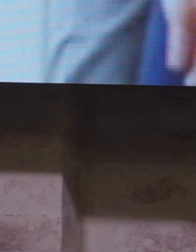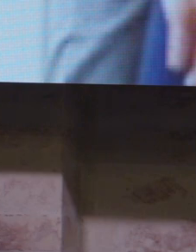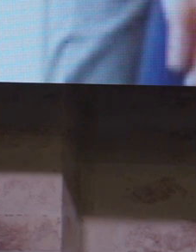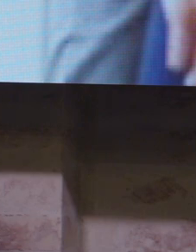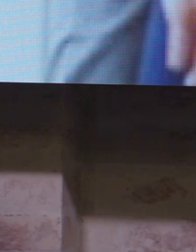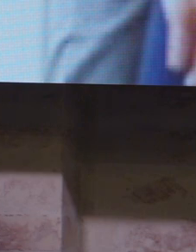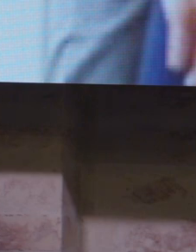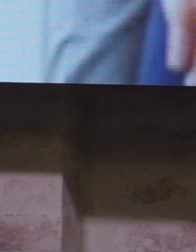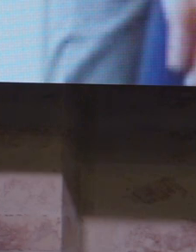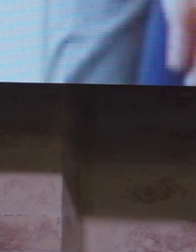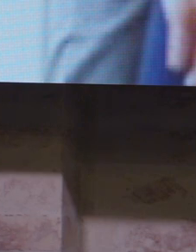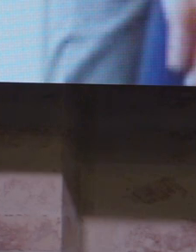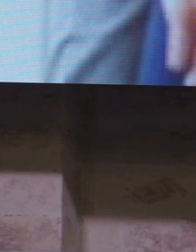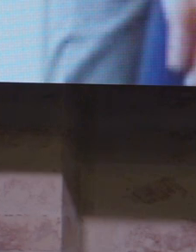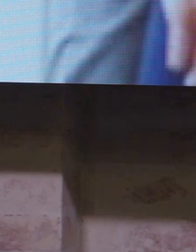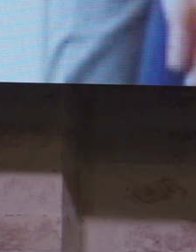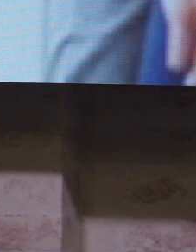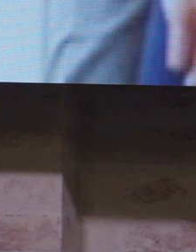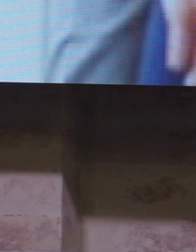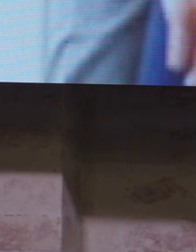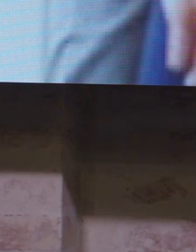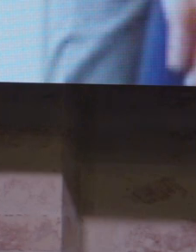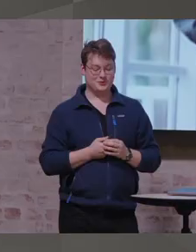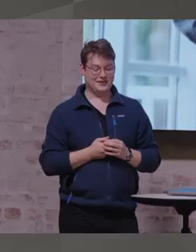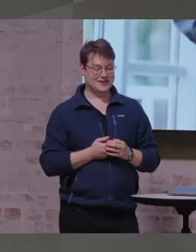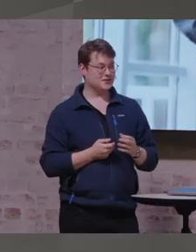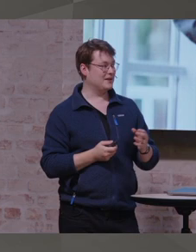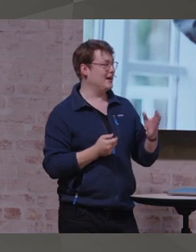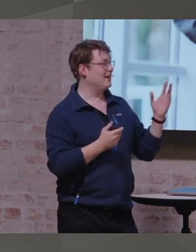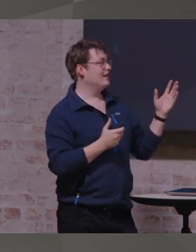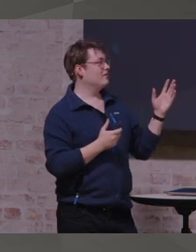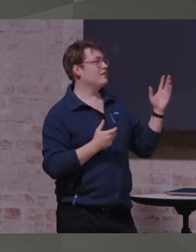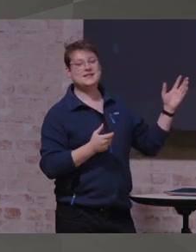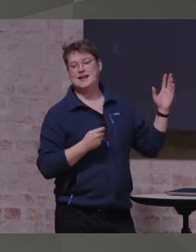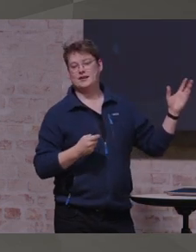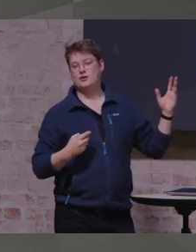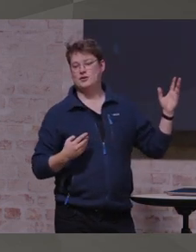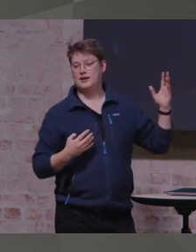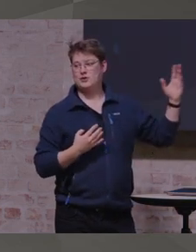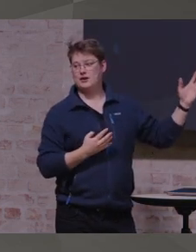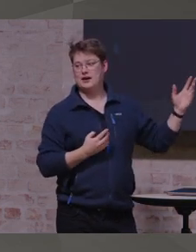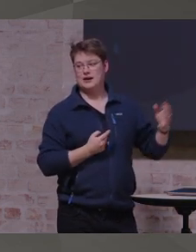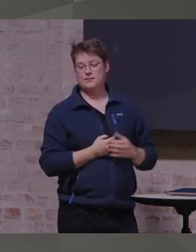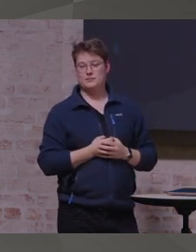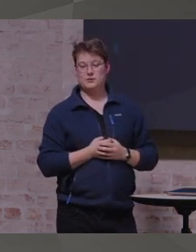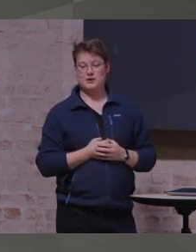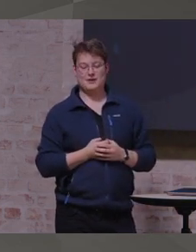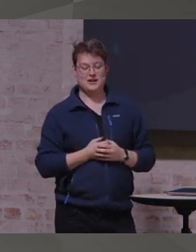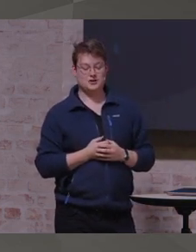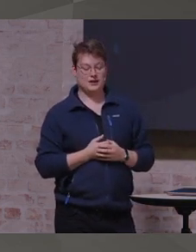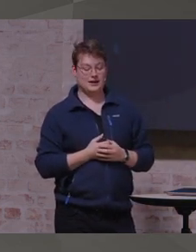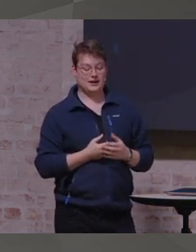endelig komme oss liksom vekk fra de traurige stokkfotene, sånn som det her, for i stedet da kunne